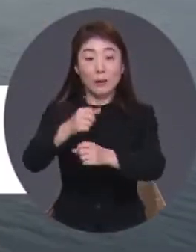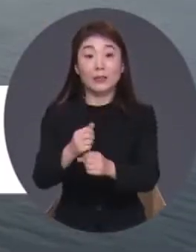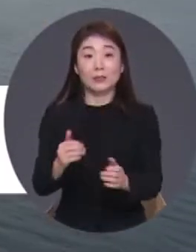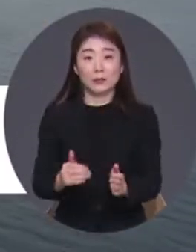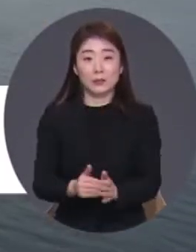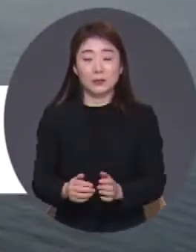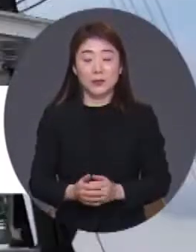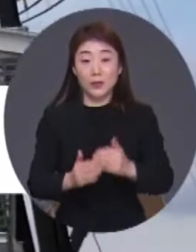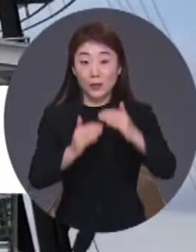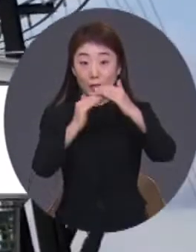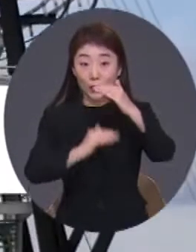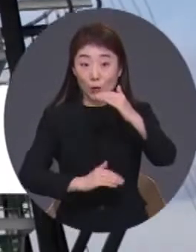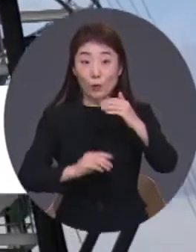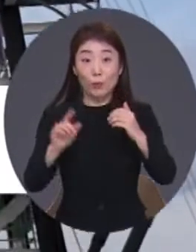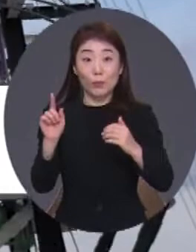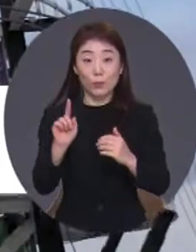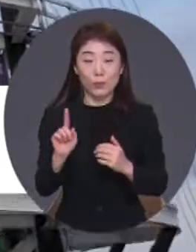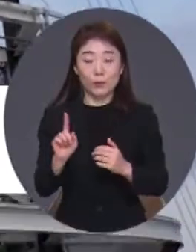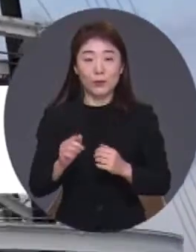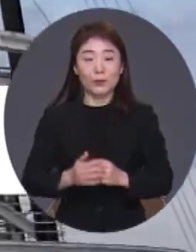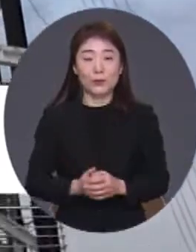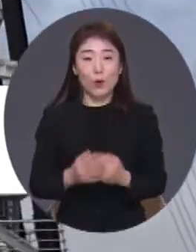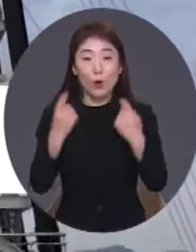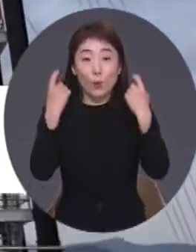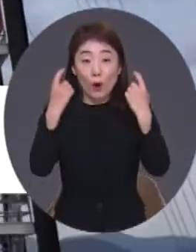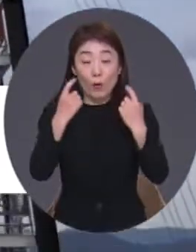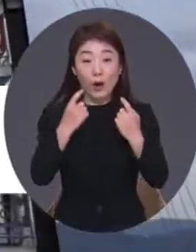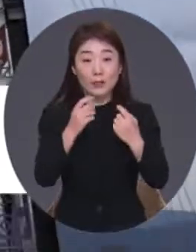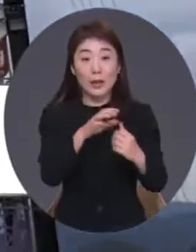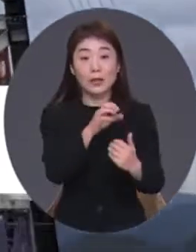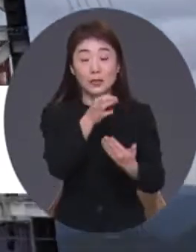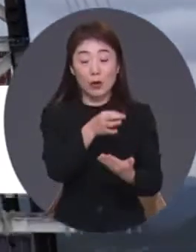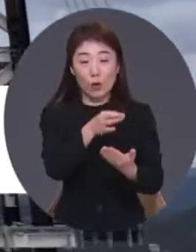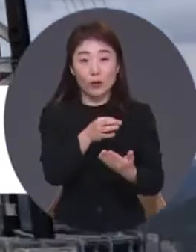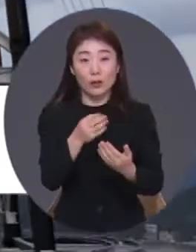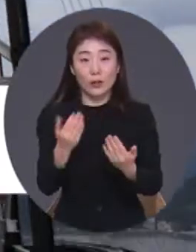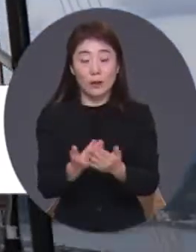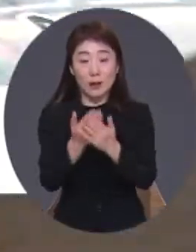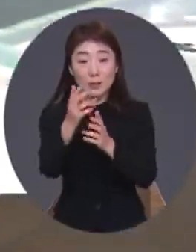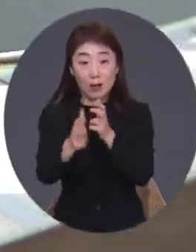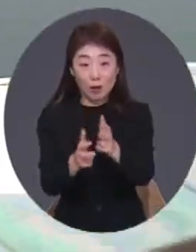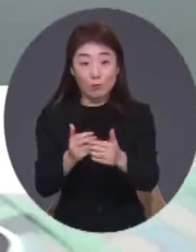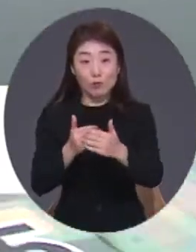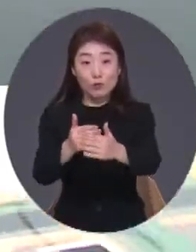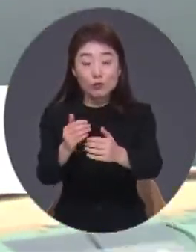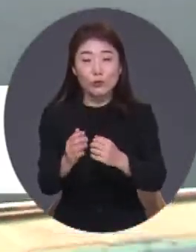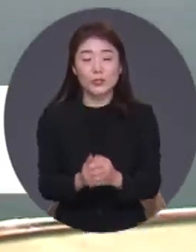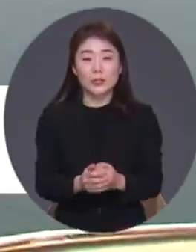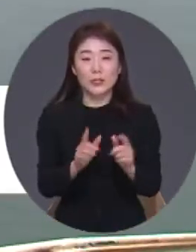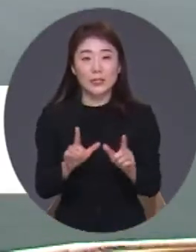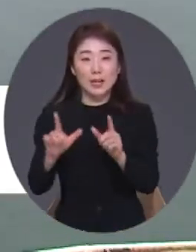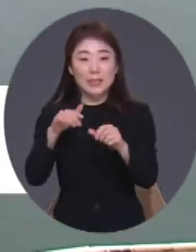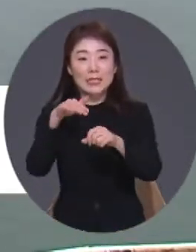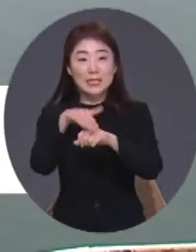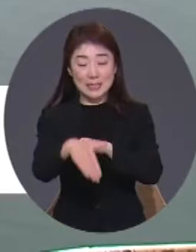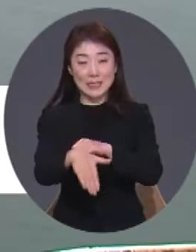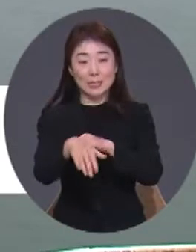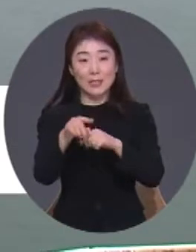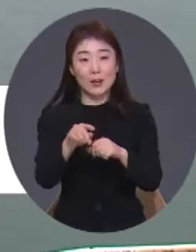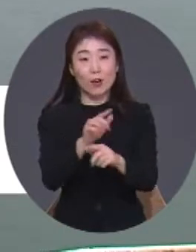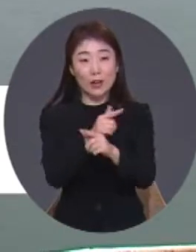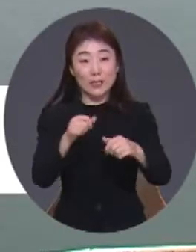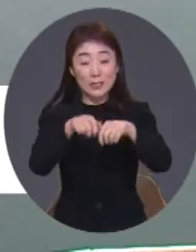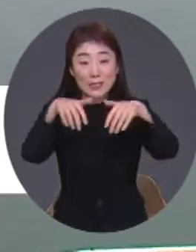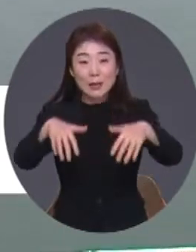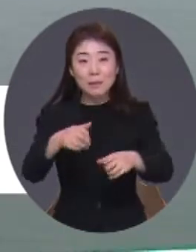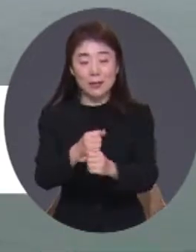수립했습니다. 관광개발계획은 관광자원개발사업 추진과 체류형 관광도시 조성을 위한 시스템 구축 등의